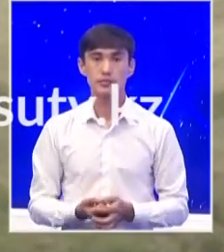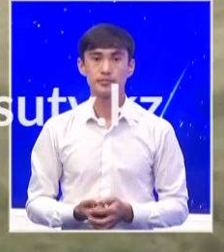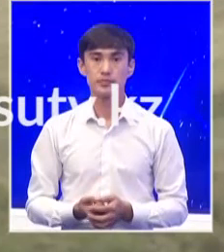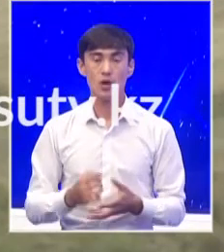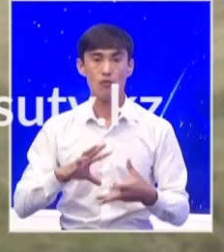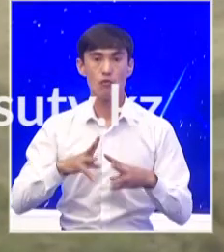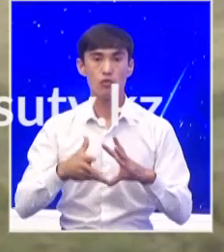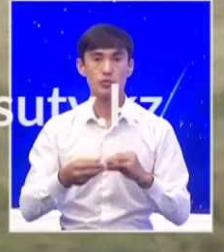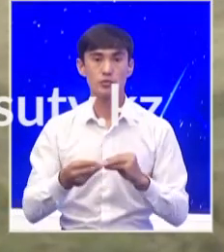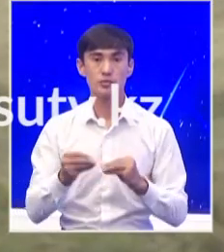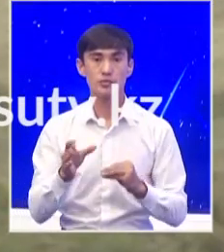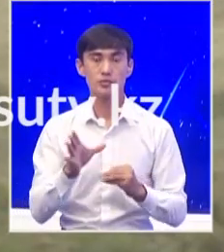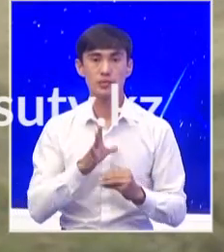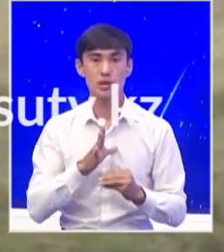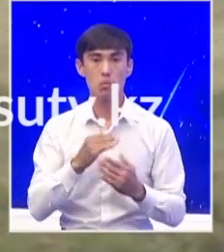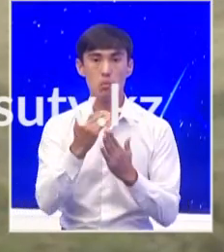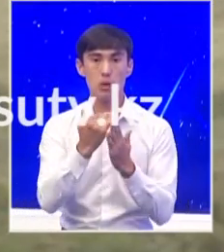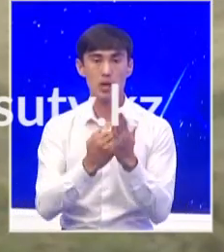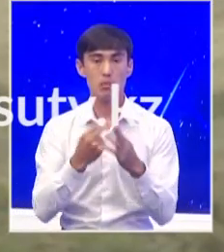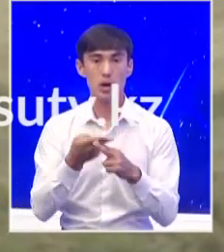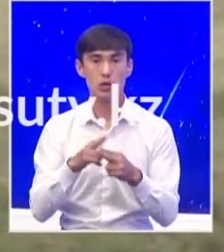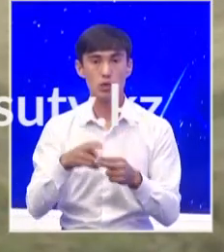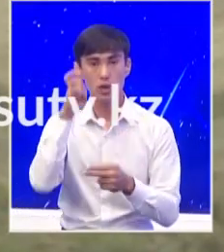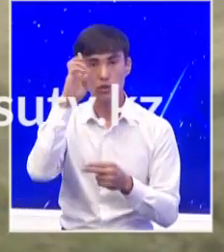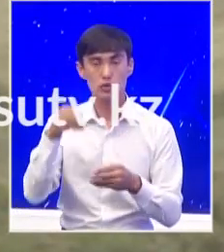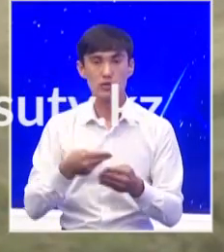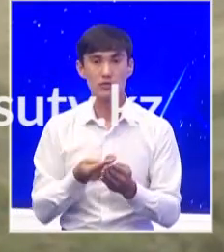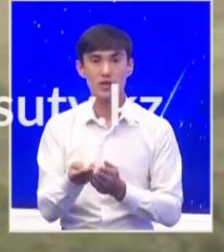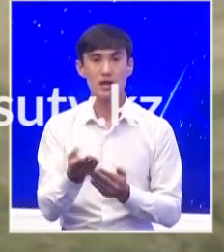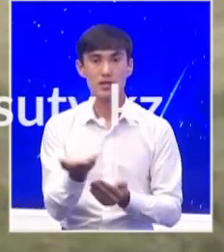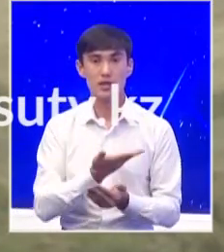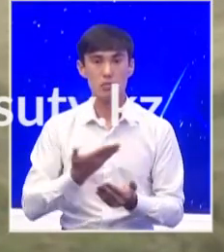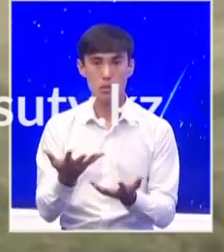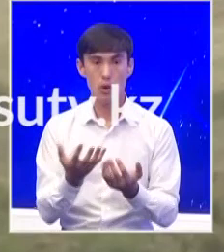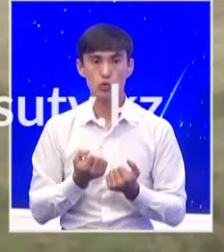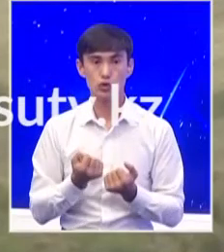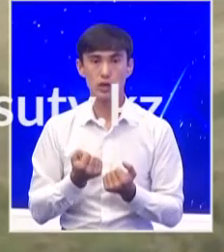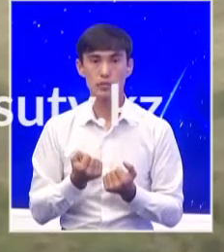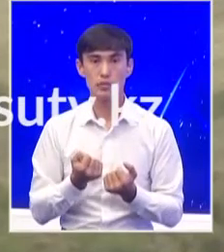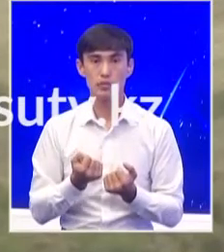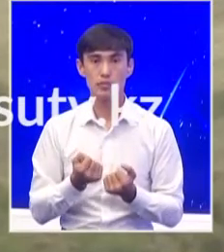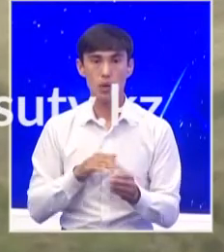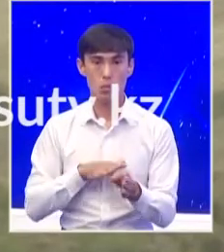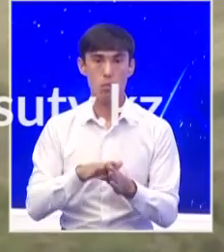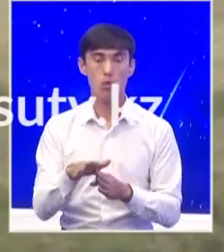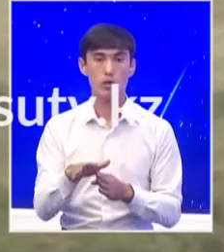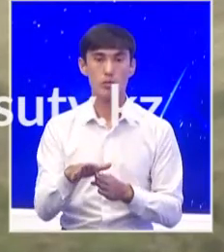В общем, в целом, программа, которую государство выделяет нам, мы получаем в полной